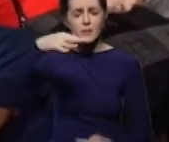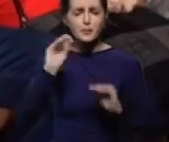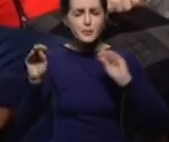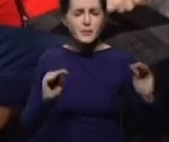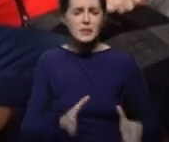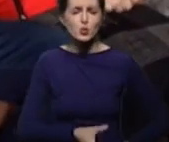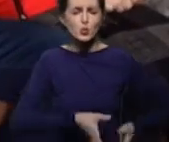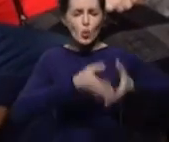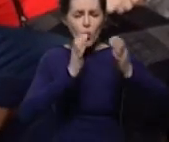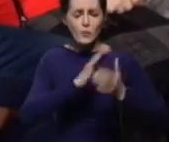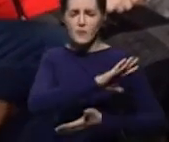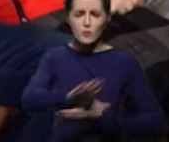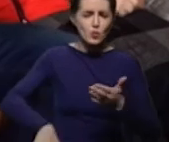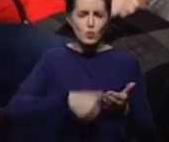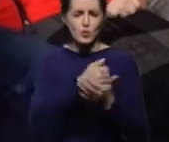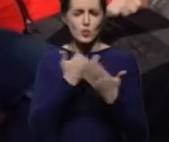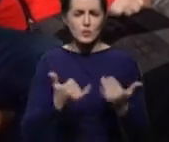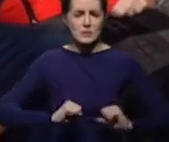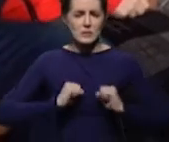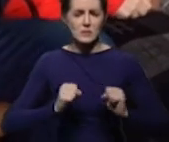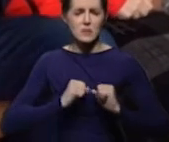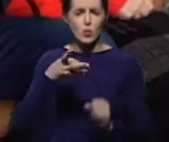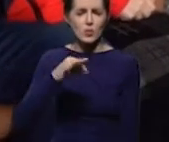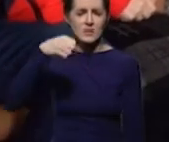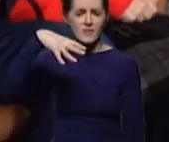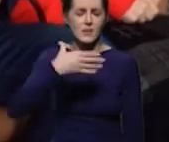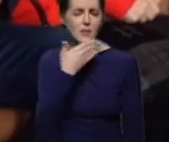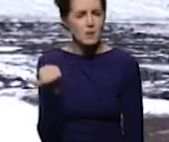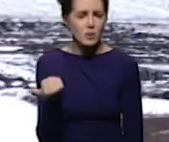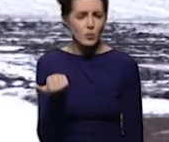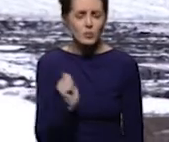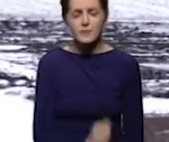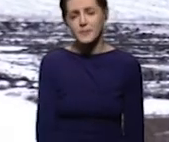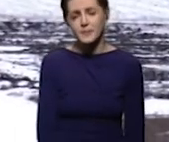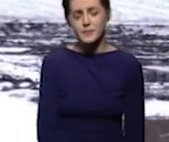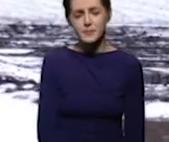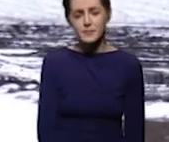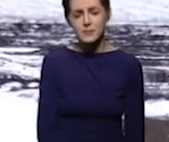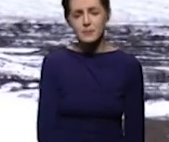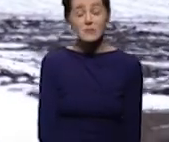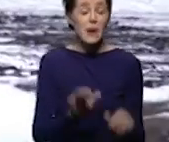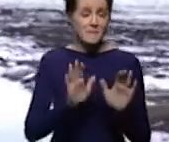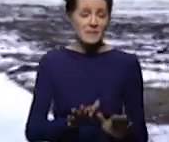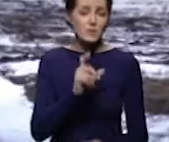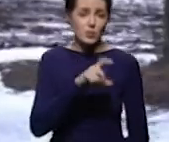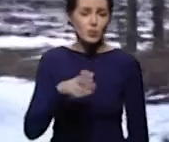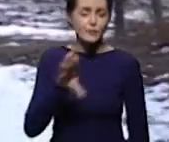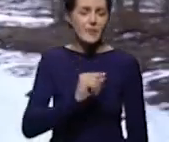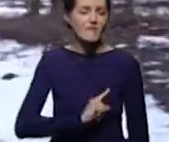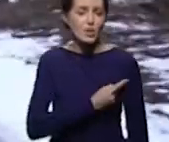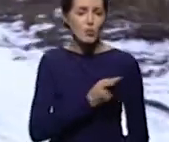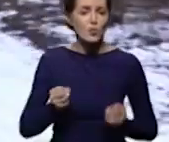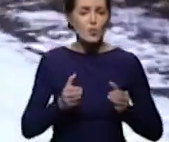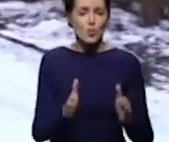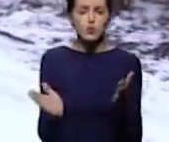стовби. Все є, але світ не горить у нас. Місцеві нарікають, доріг у селі взагалі